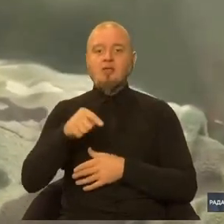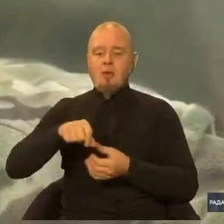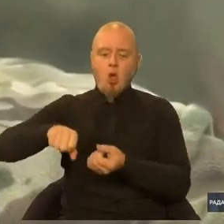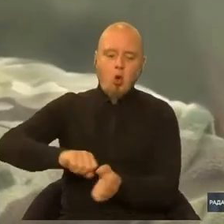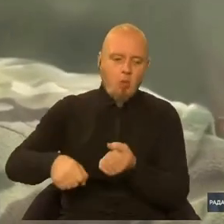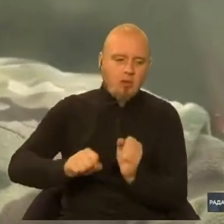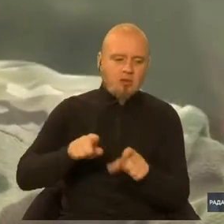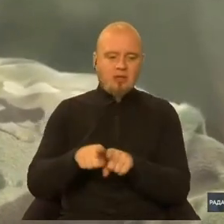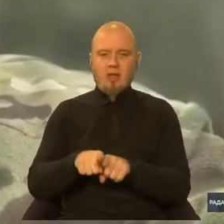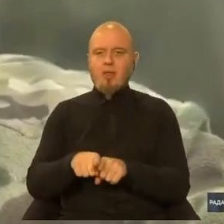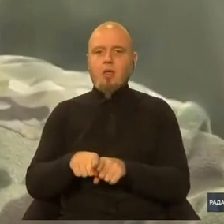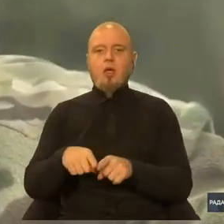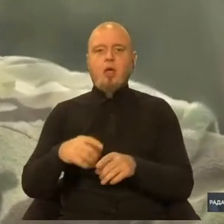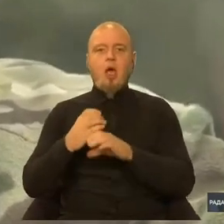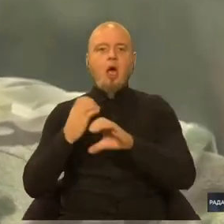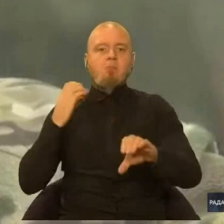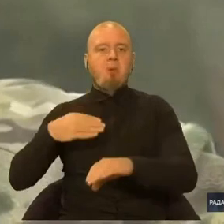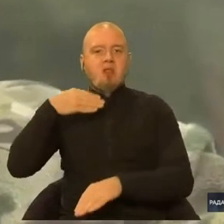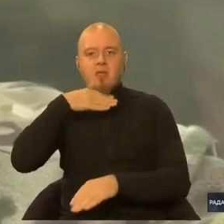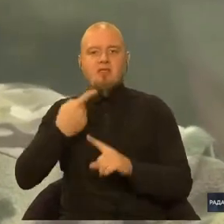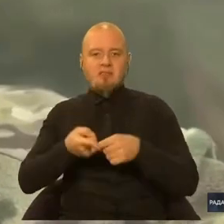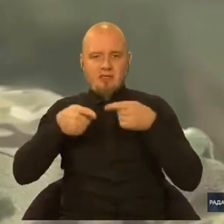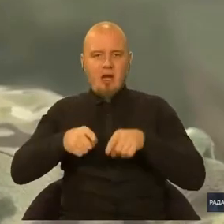саме таке гарматне м'ясо, це реально йдуть ЗК.